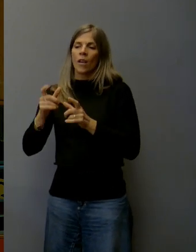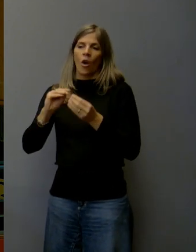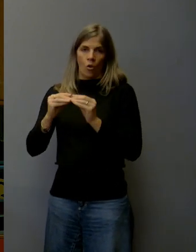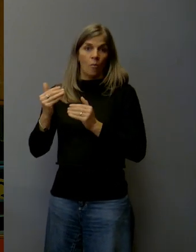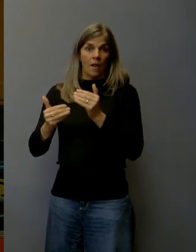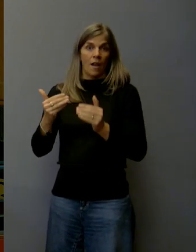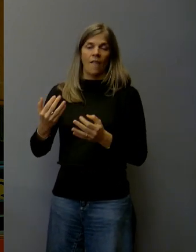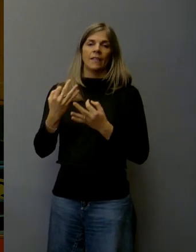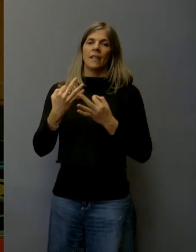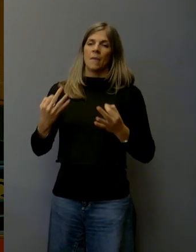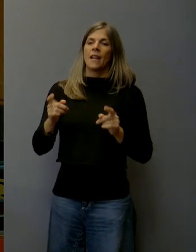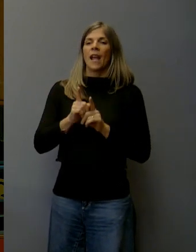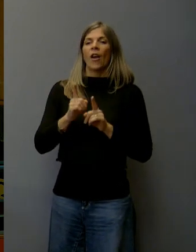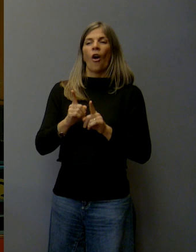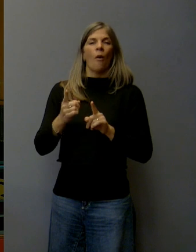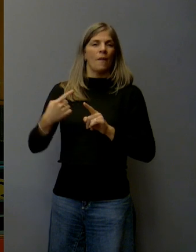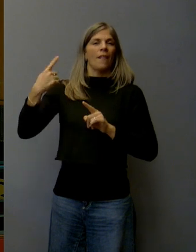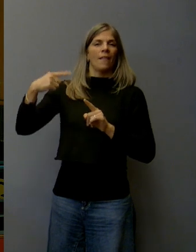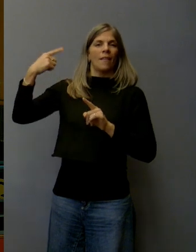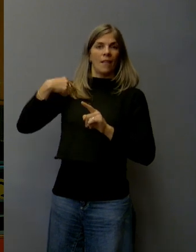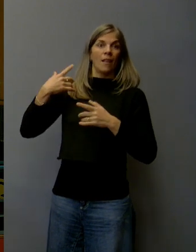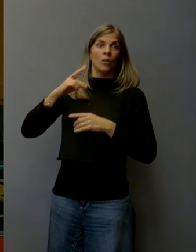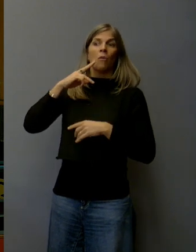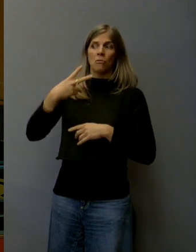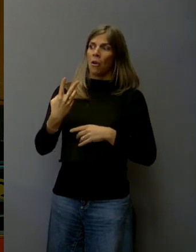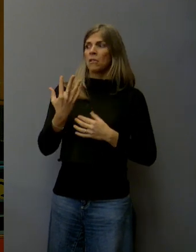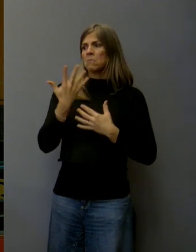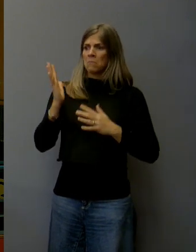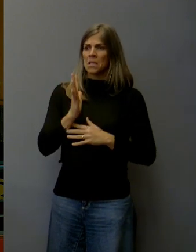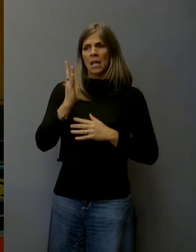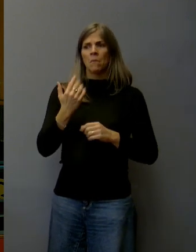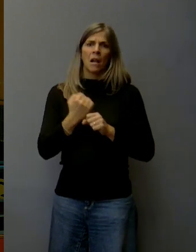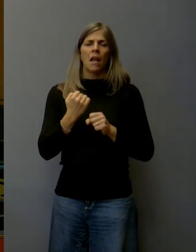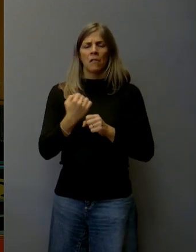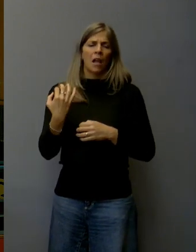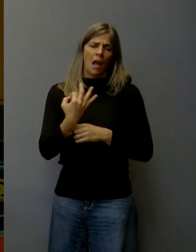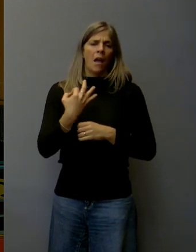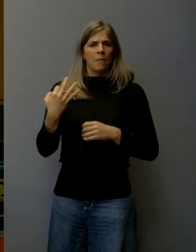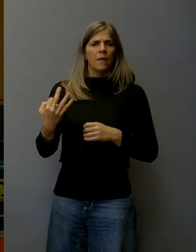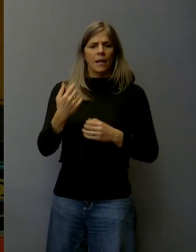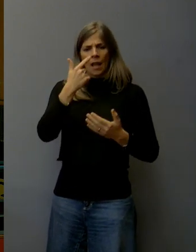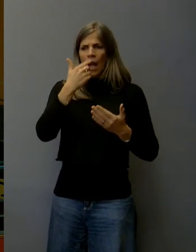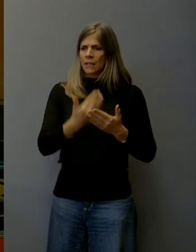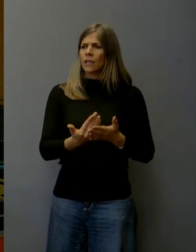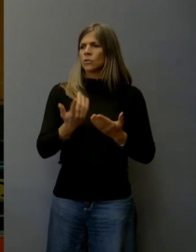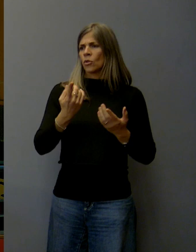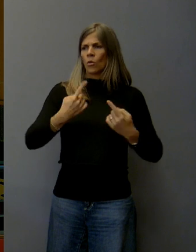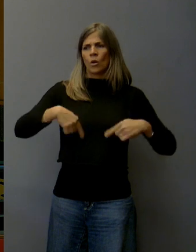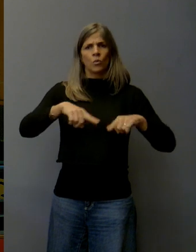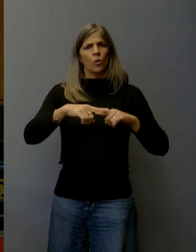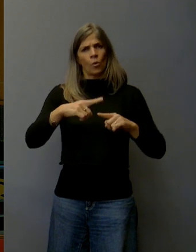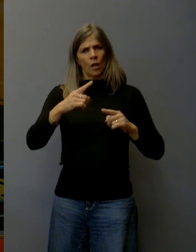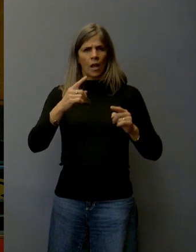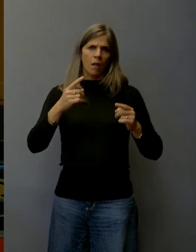in questi in questi due giorni che mi sembra uno spirito adatto a una seduta di bilancio prego